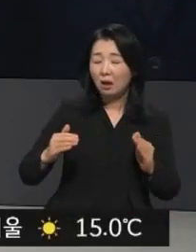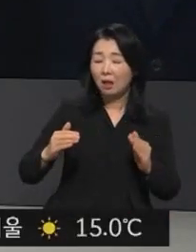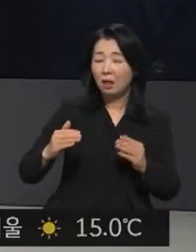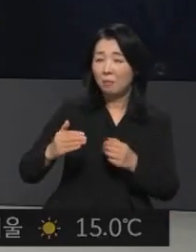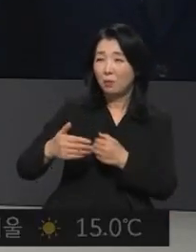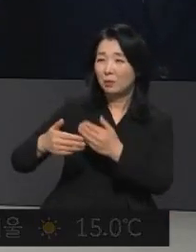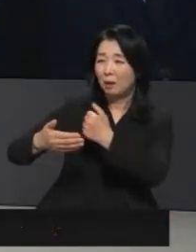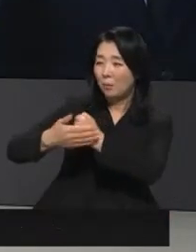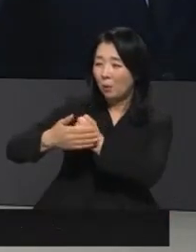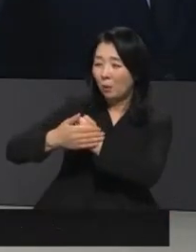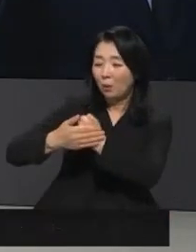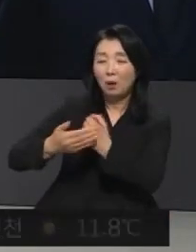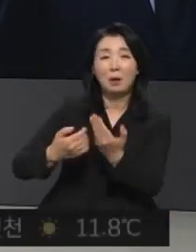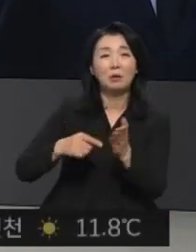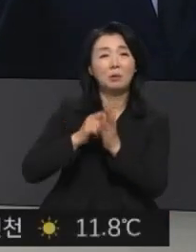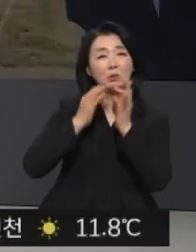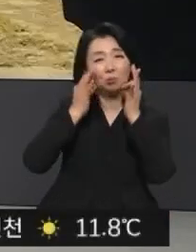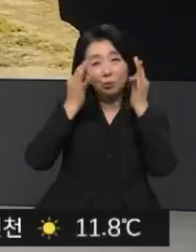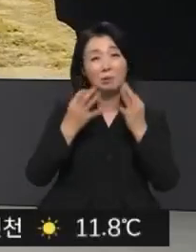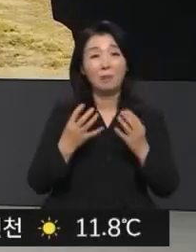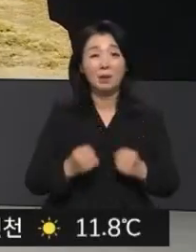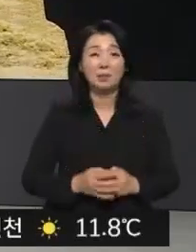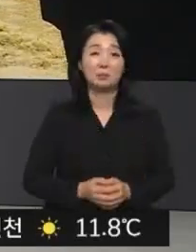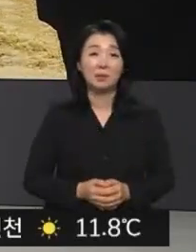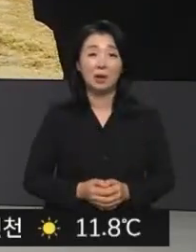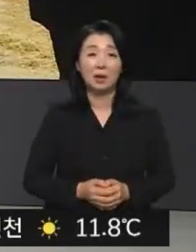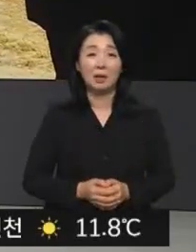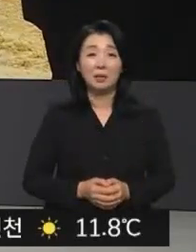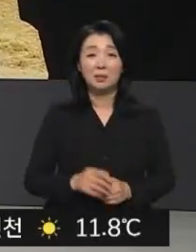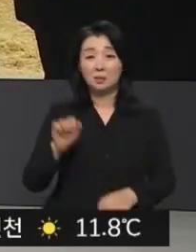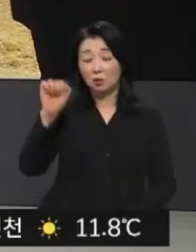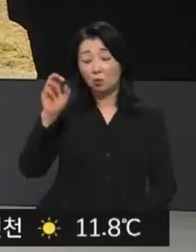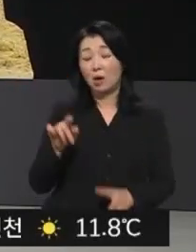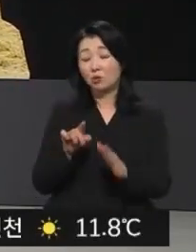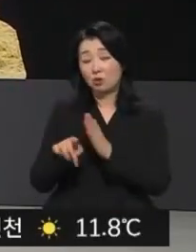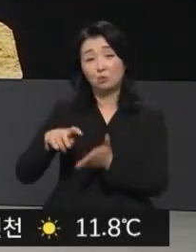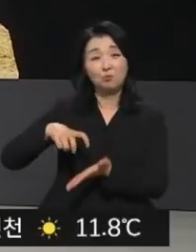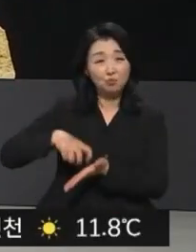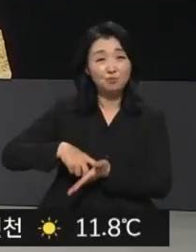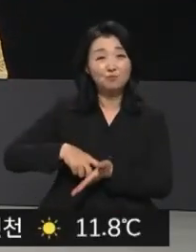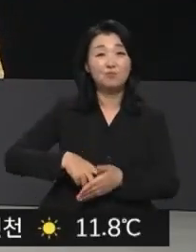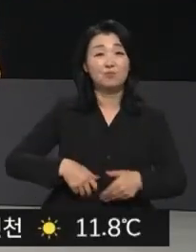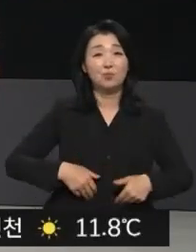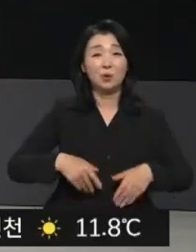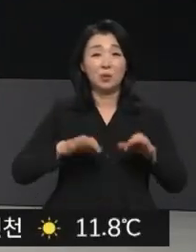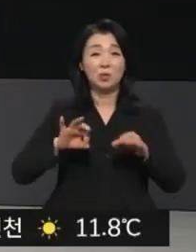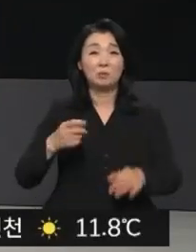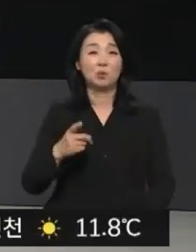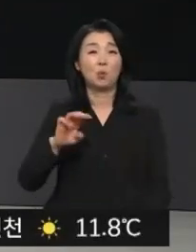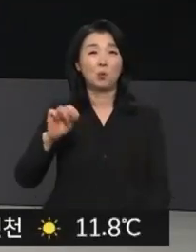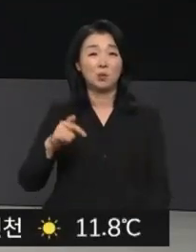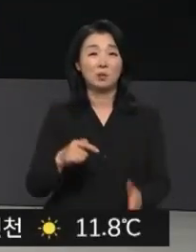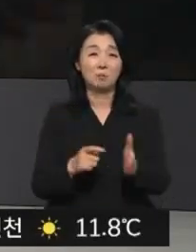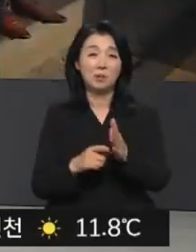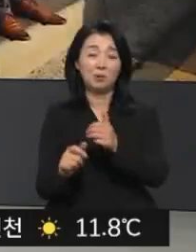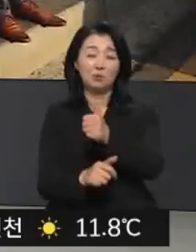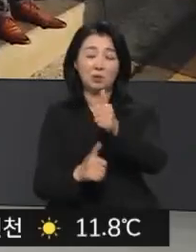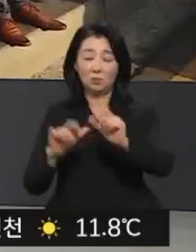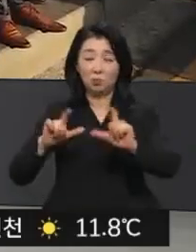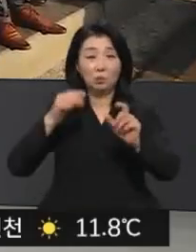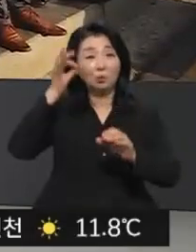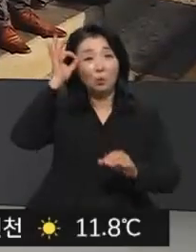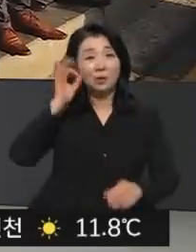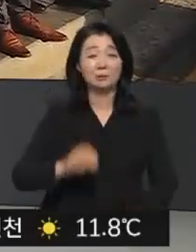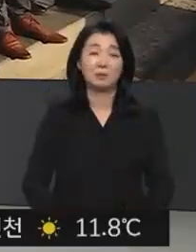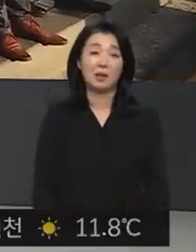뚫어보려고 노력해온 국민의힘이었습니다. 저는 당장 이 광주에 가서 무릎까지 꿇은 김종인 전 비대위원장의 모습도